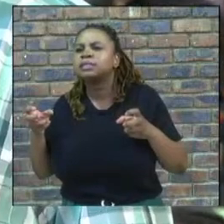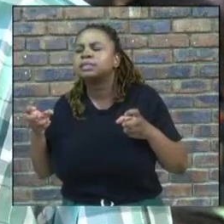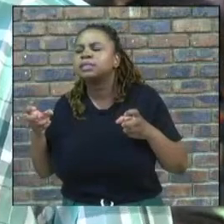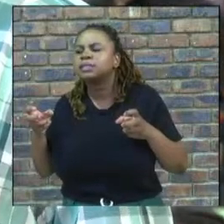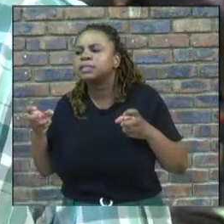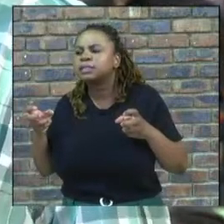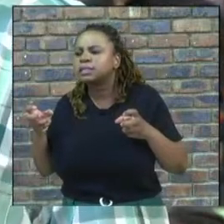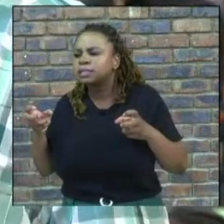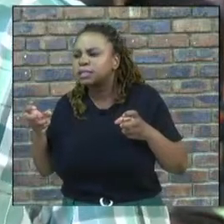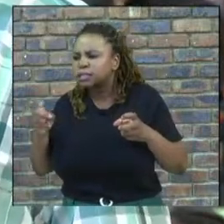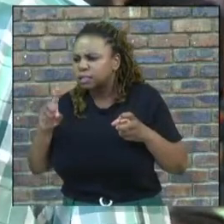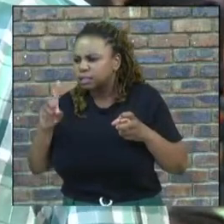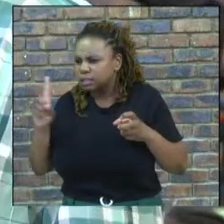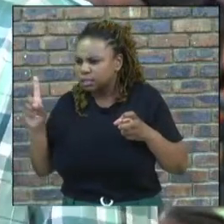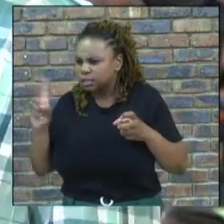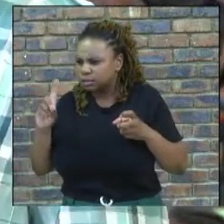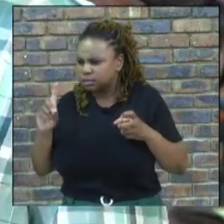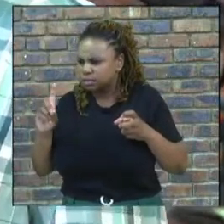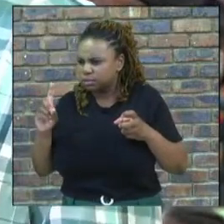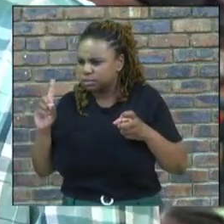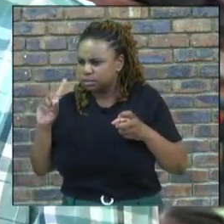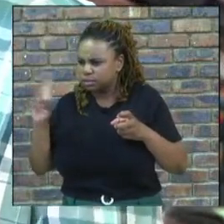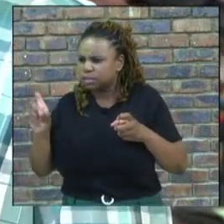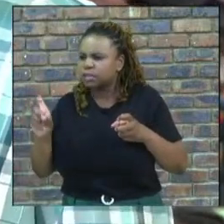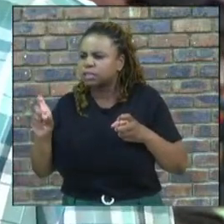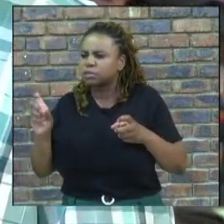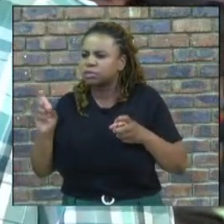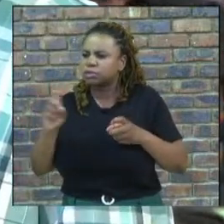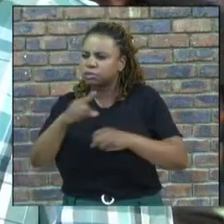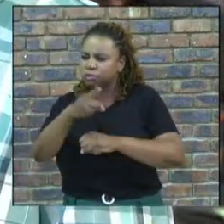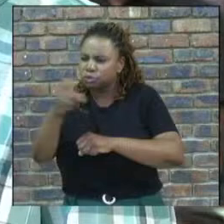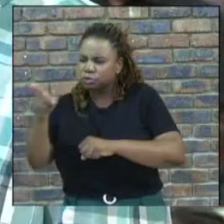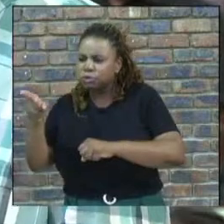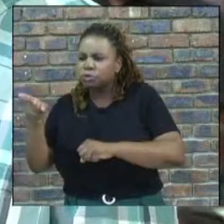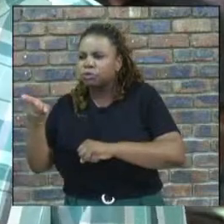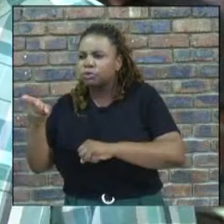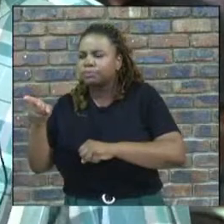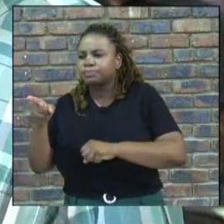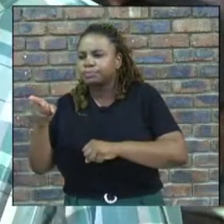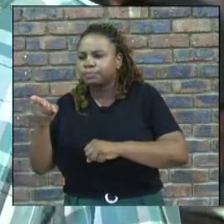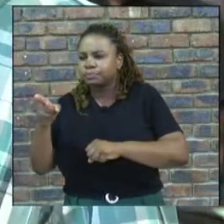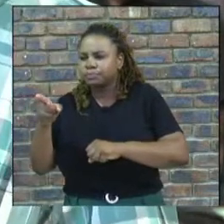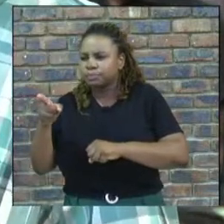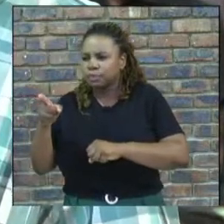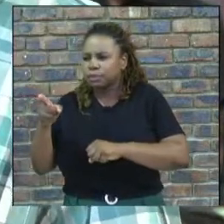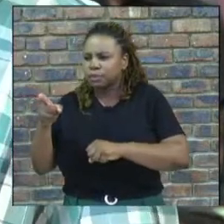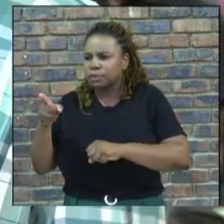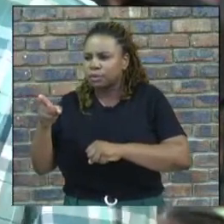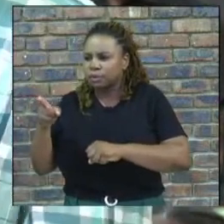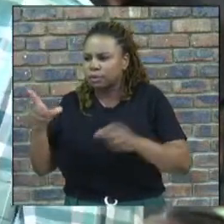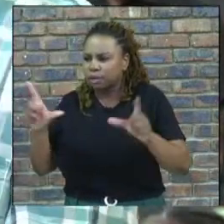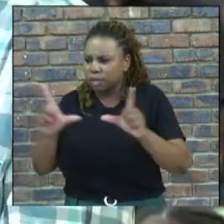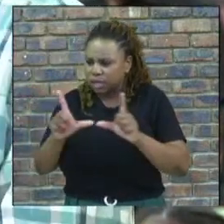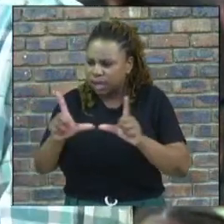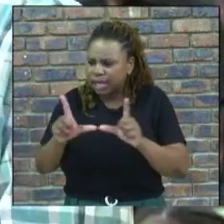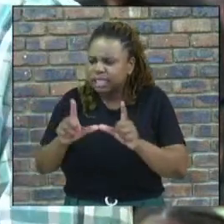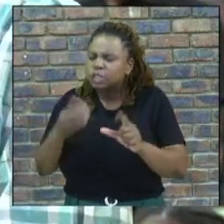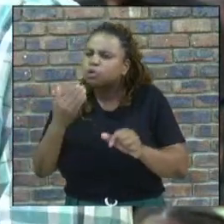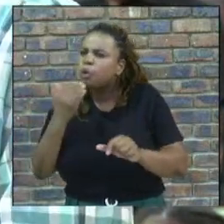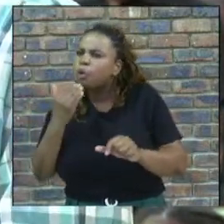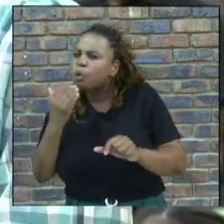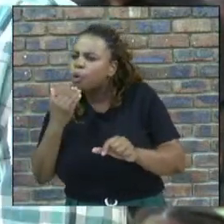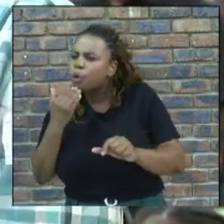engikubuzako ukuthi kilabo abazokuthola ama license kuzoba babantu